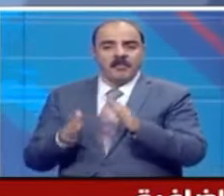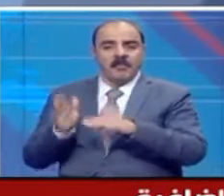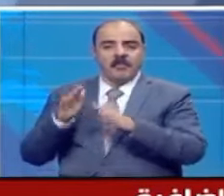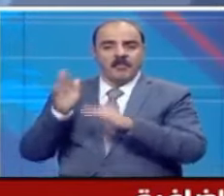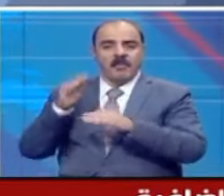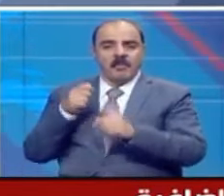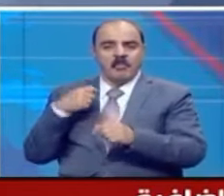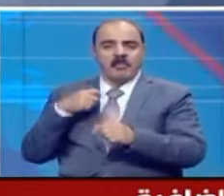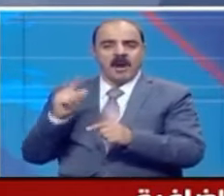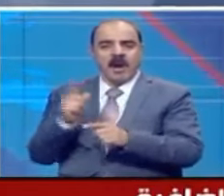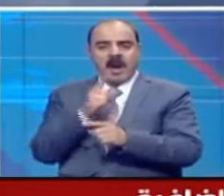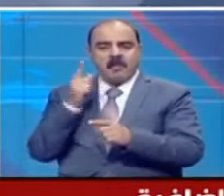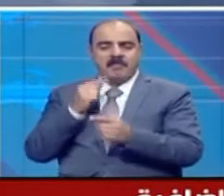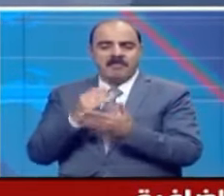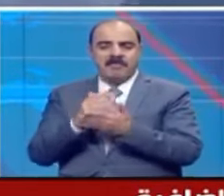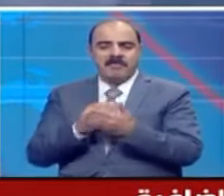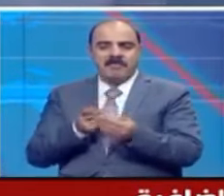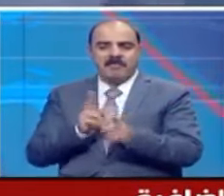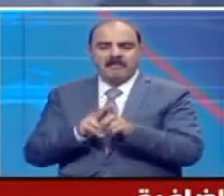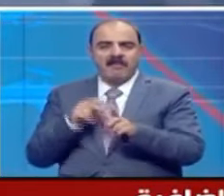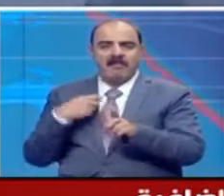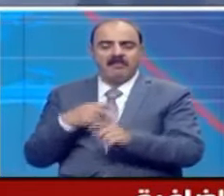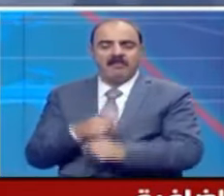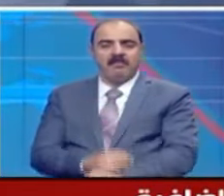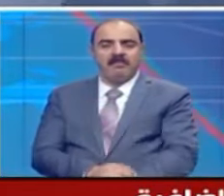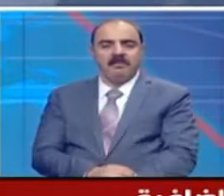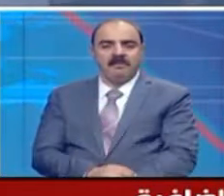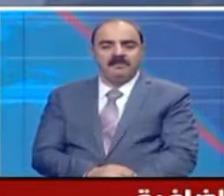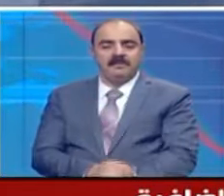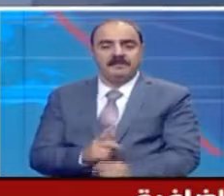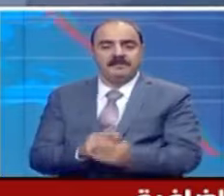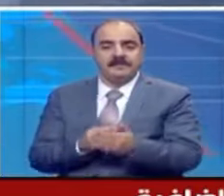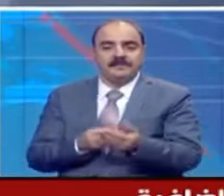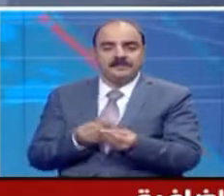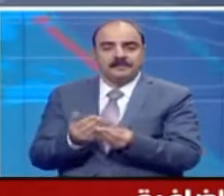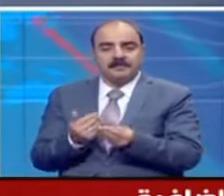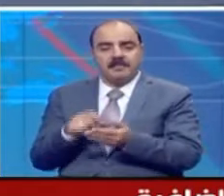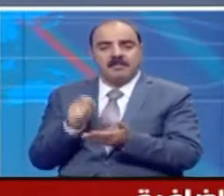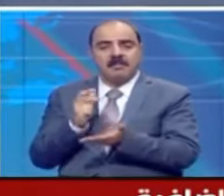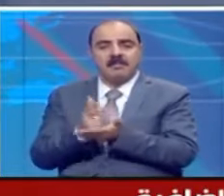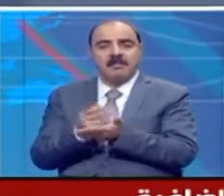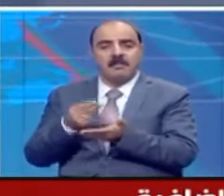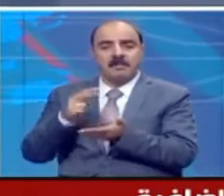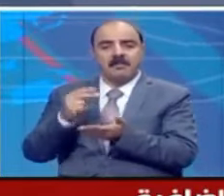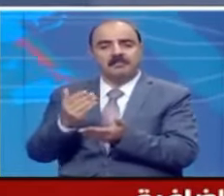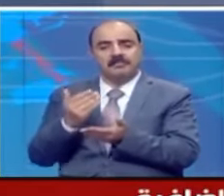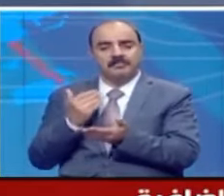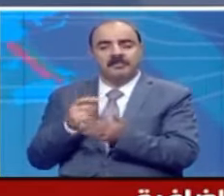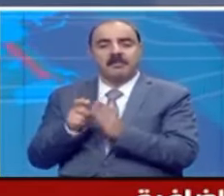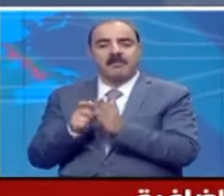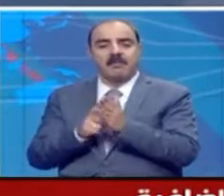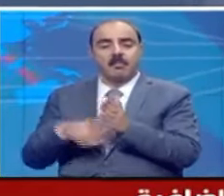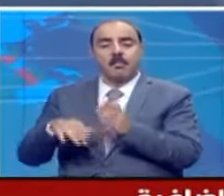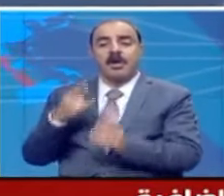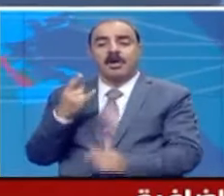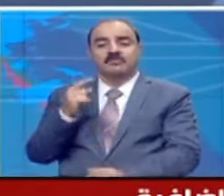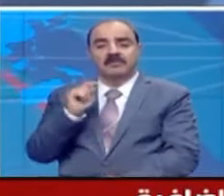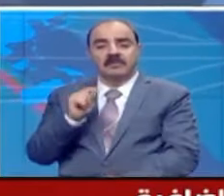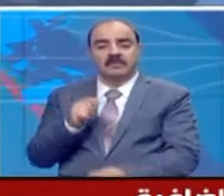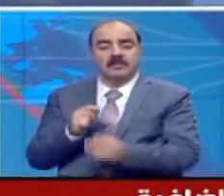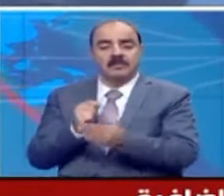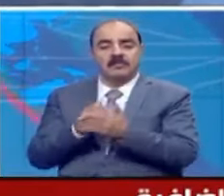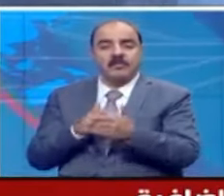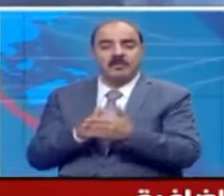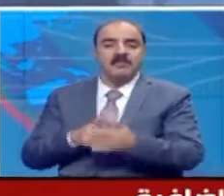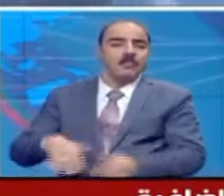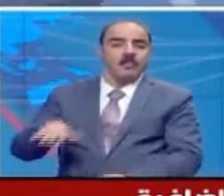للدرجات من مدير عام إلى وكيل أول وزارة، وذلك من خلال تبكير صرف العلاوة الدورية للمخاطبين بقانون